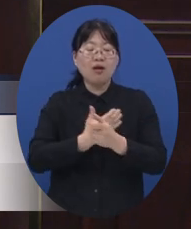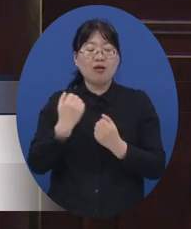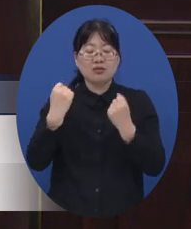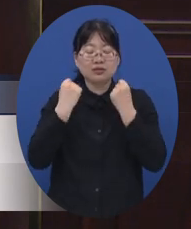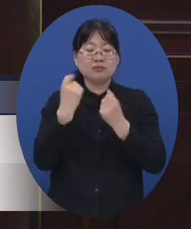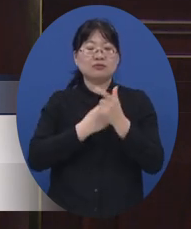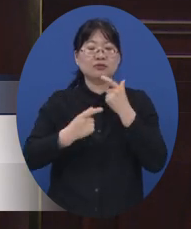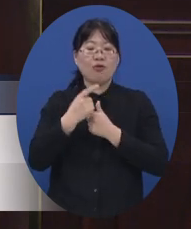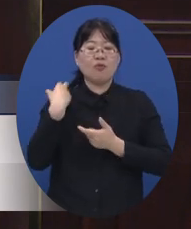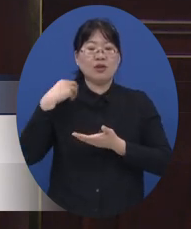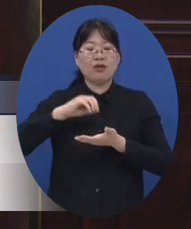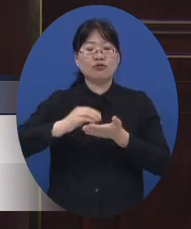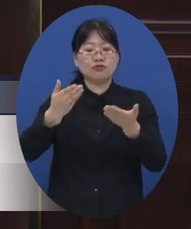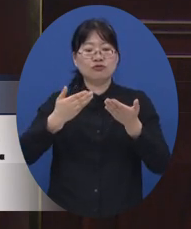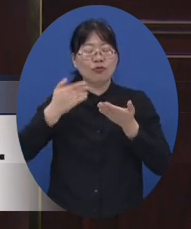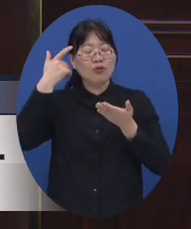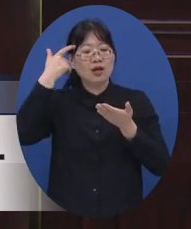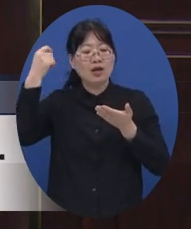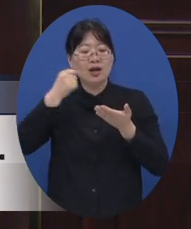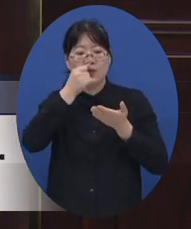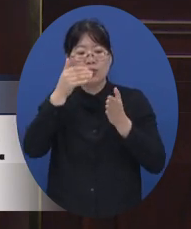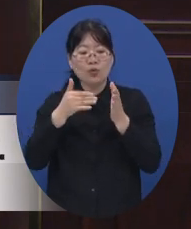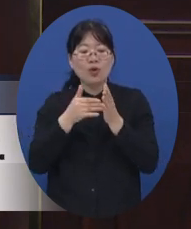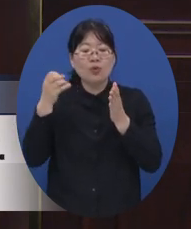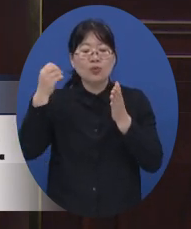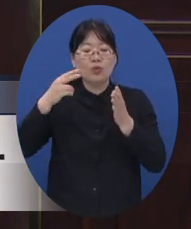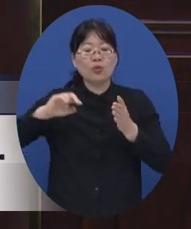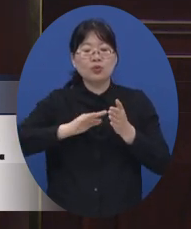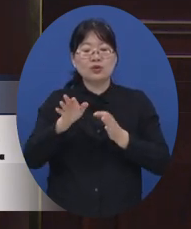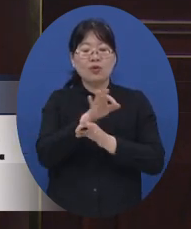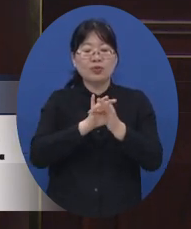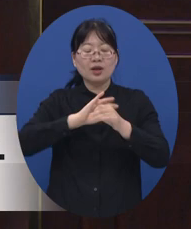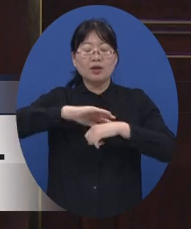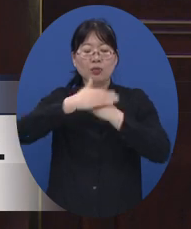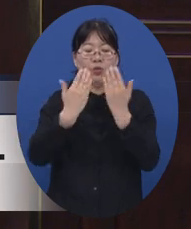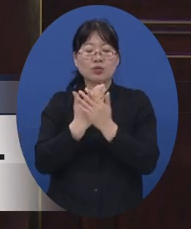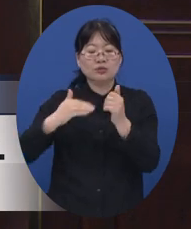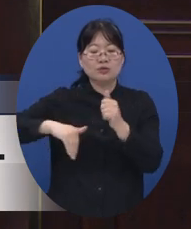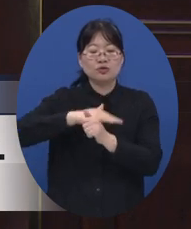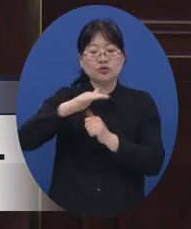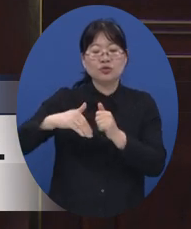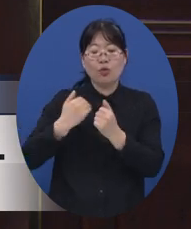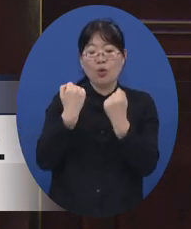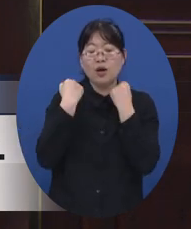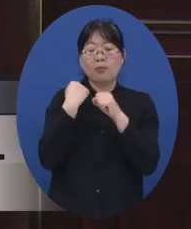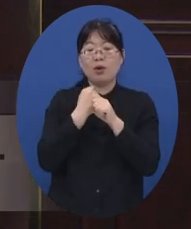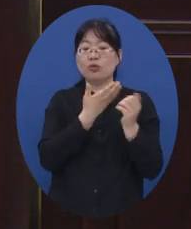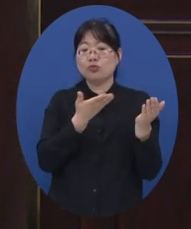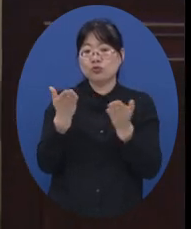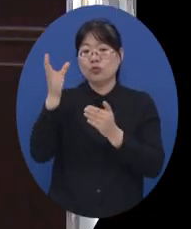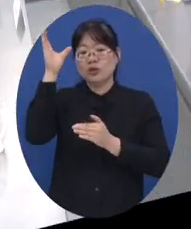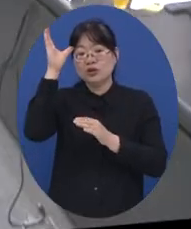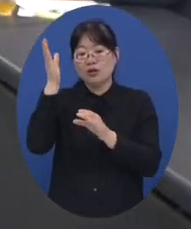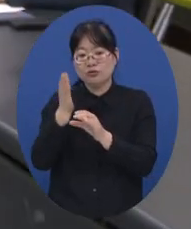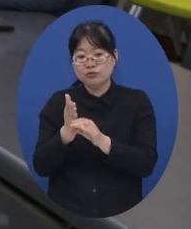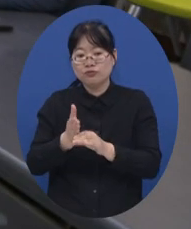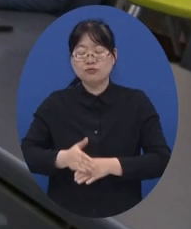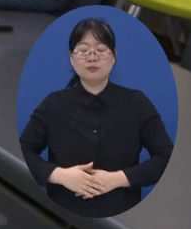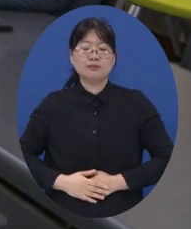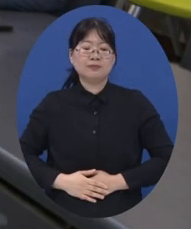되찾아 줄 것이라고 생각됩니다. 나아가 우리 경제 생태계 전반을 건강하게 만들어 줄 것으로